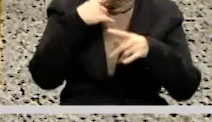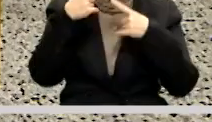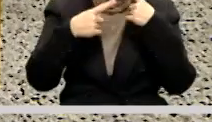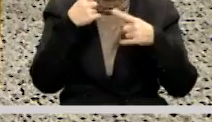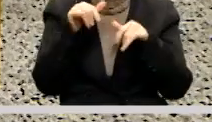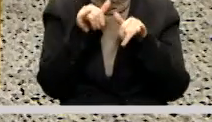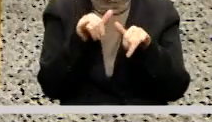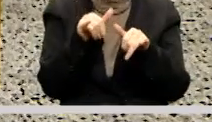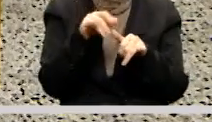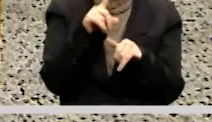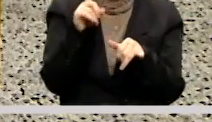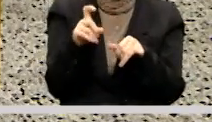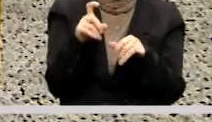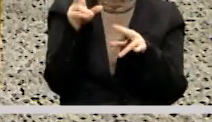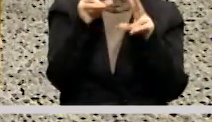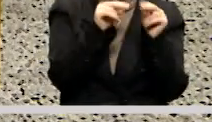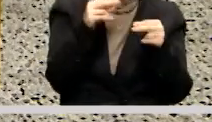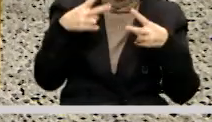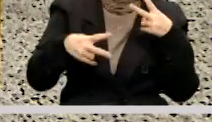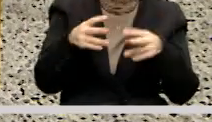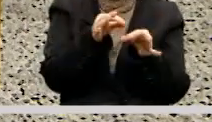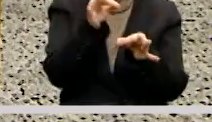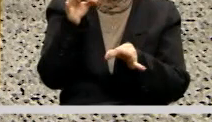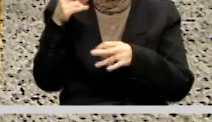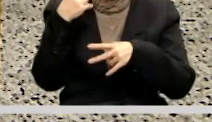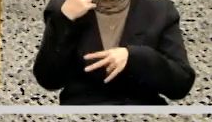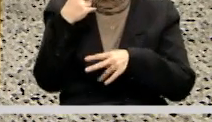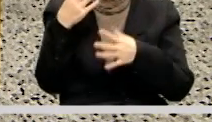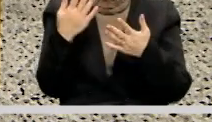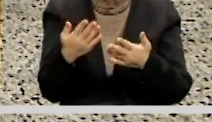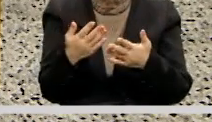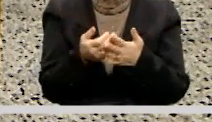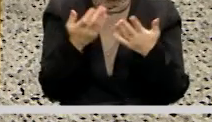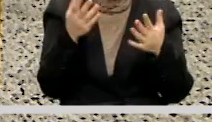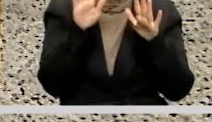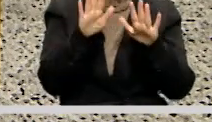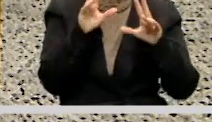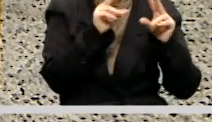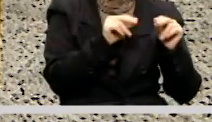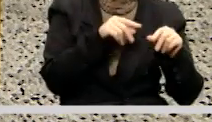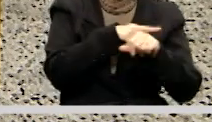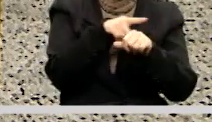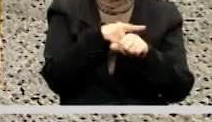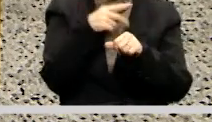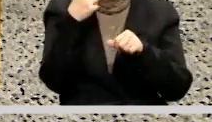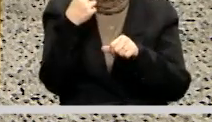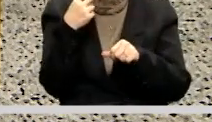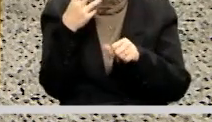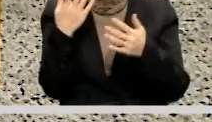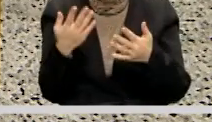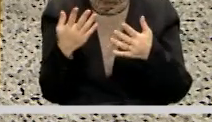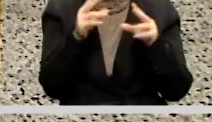mi? Uykuda mesela konuşur ya bazı insanlarda. Mesela uyku halinde konuşuyor ama uyandığında yo öyle mi oldu filan diyor mesela. Evet, o